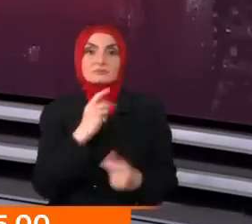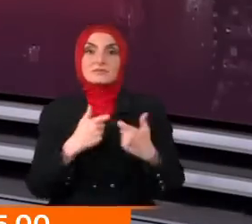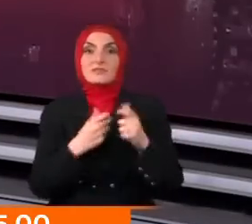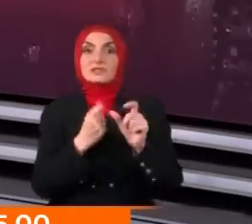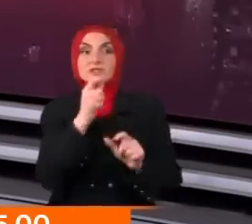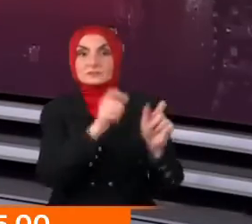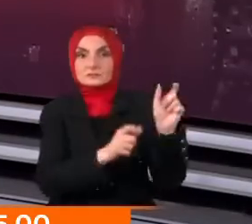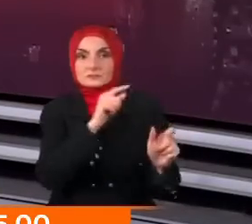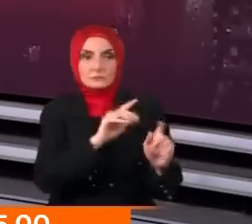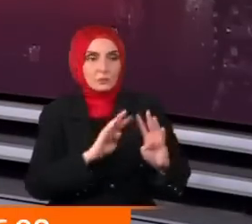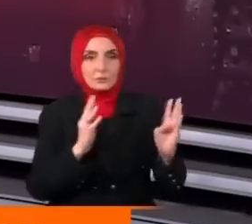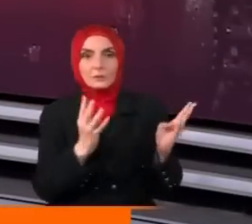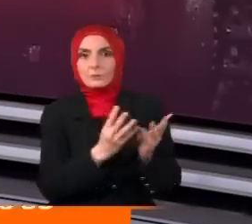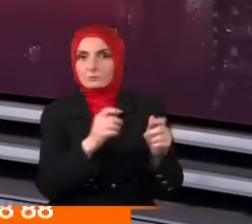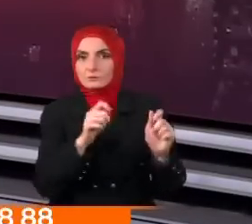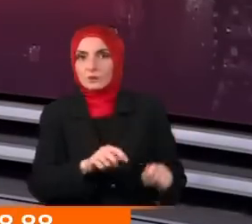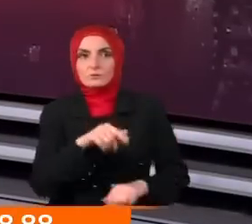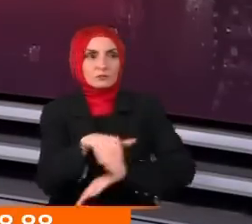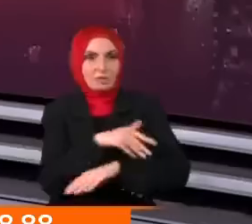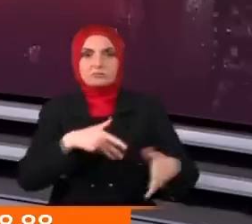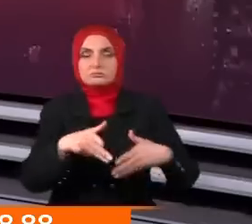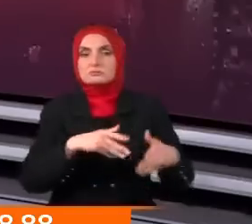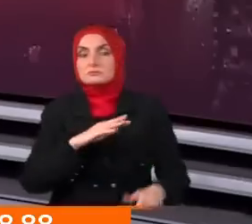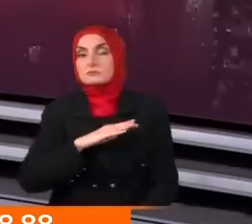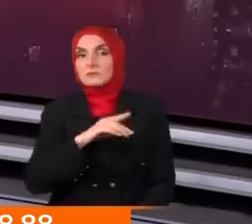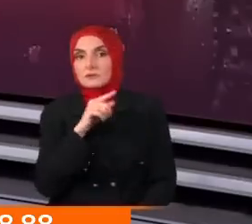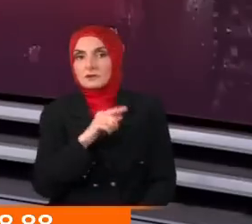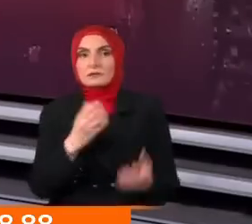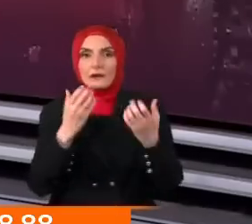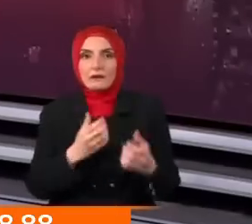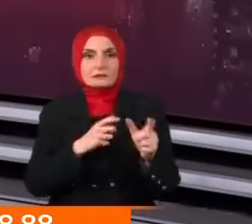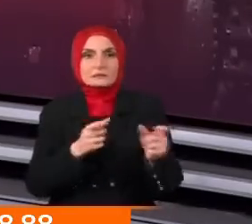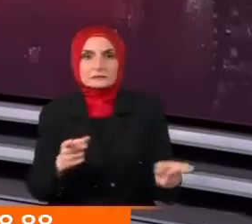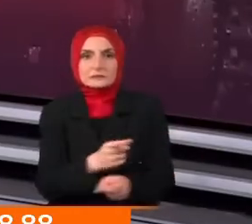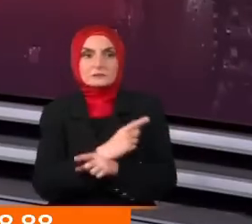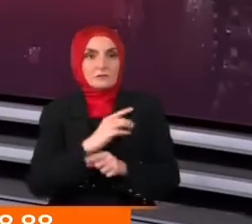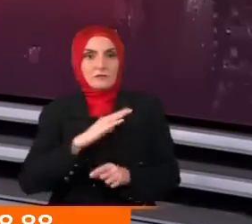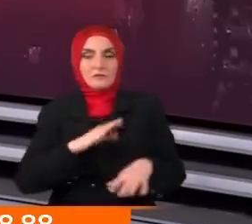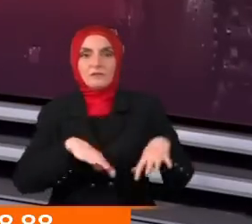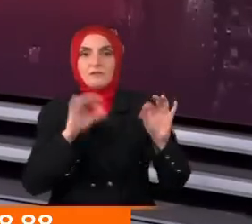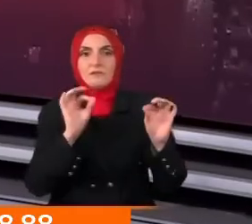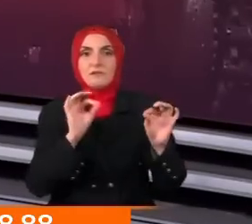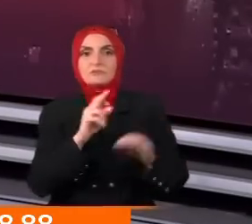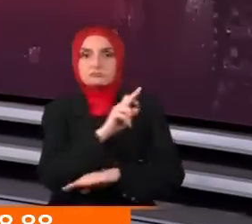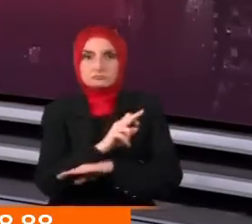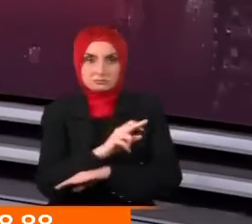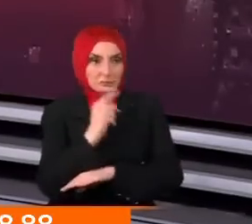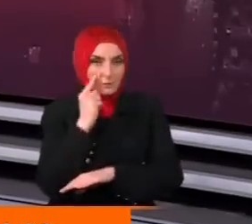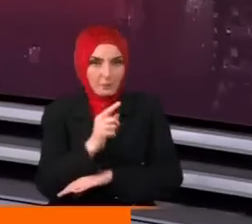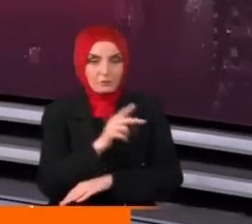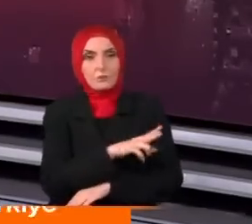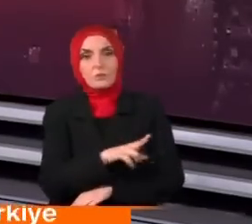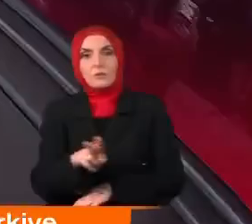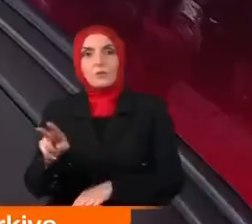gelen görüntüler kalkışma yapan grubun ağır silahlarla donatılmış askeri araçlarla Moskova'ya doğru yola çıktığını